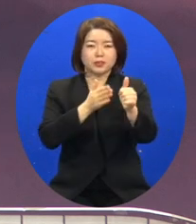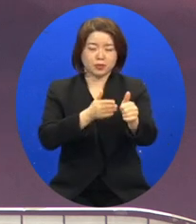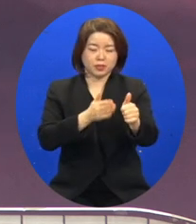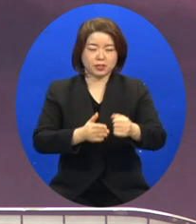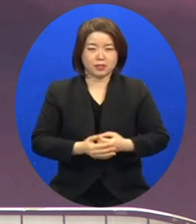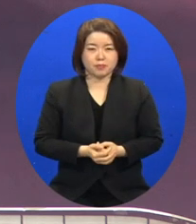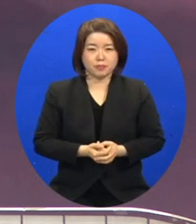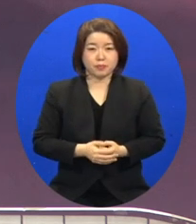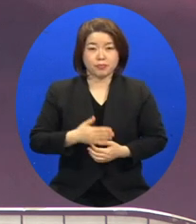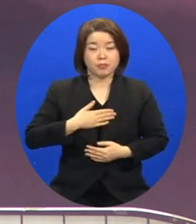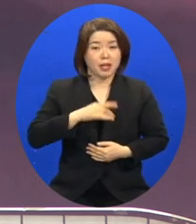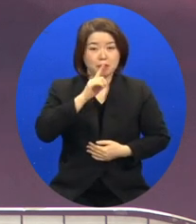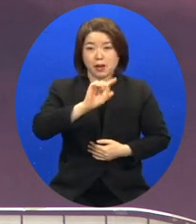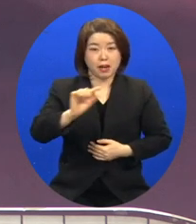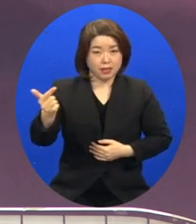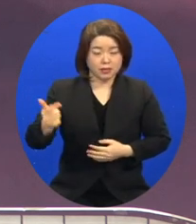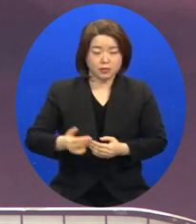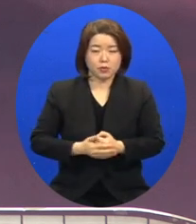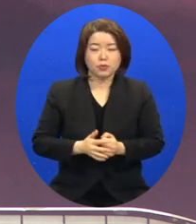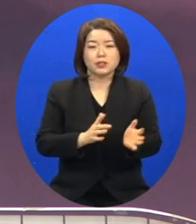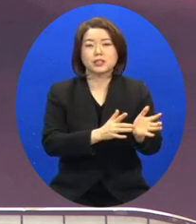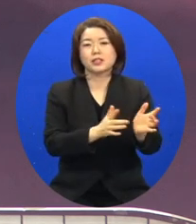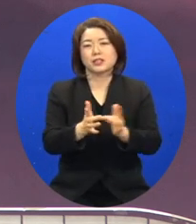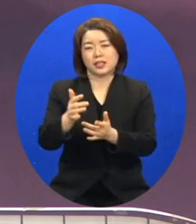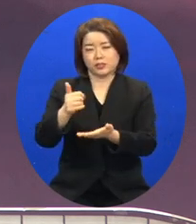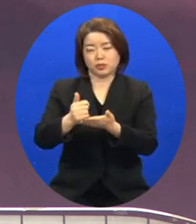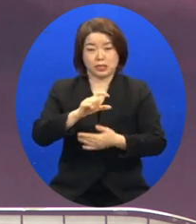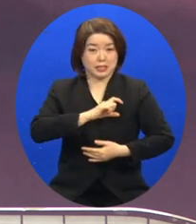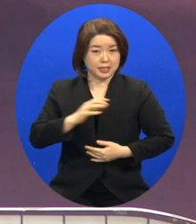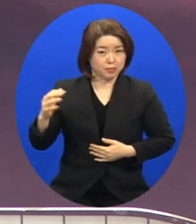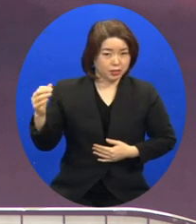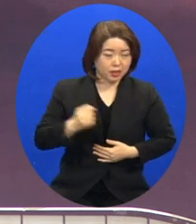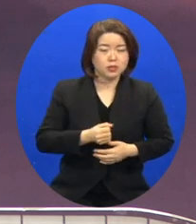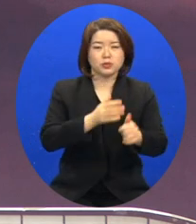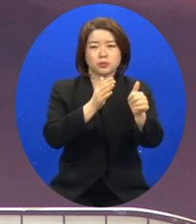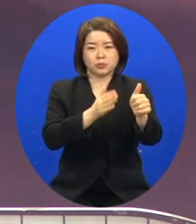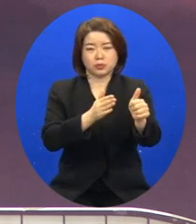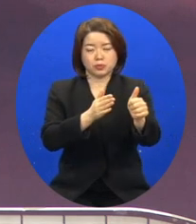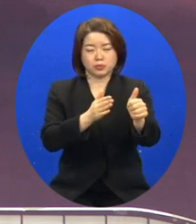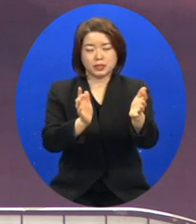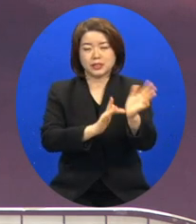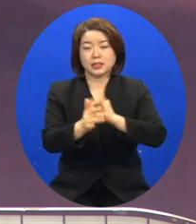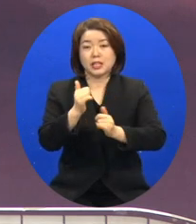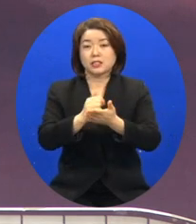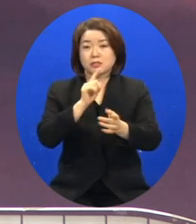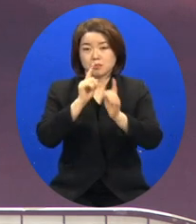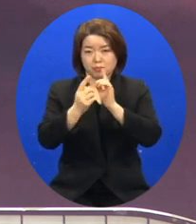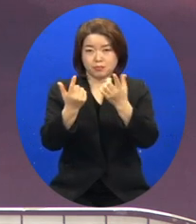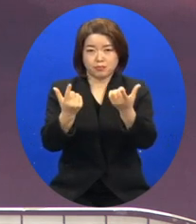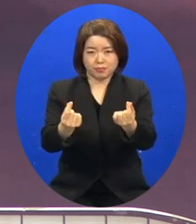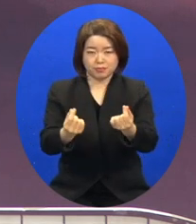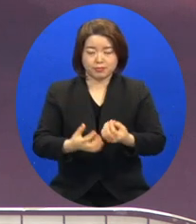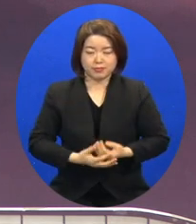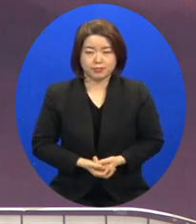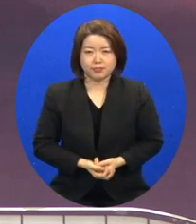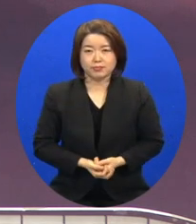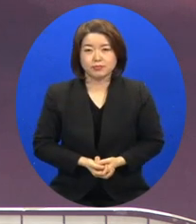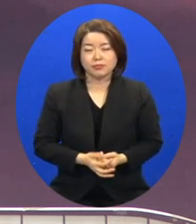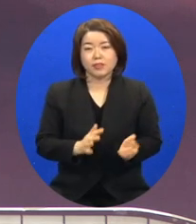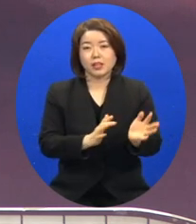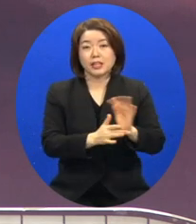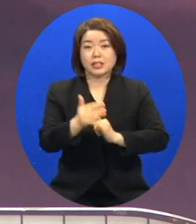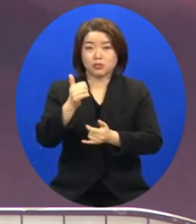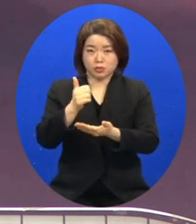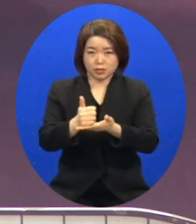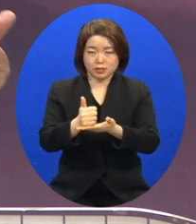내 말이 아니라는 겁니다 예수님의 이름으로 권합니다 예수님의 말씀 이라는 거예요 예수님께서